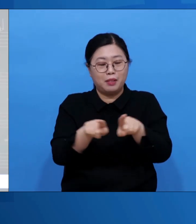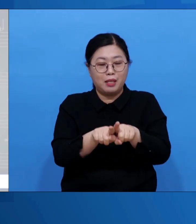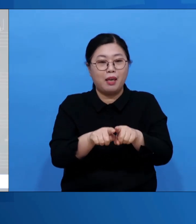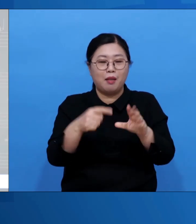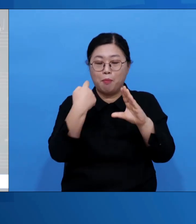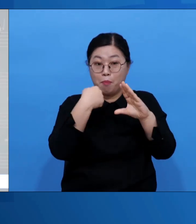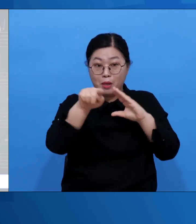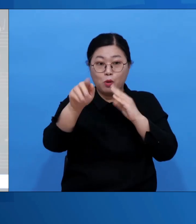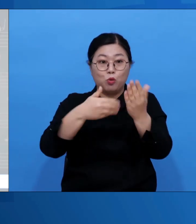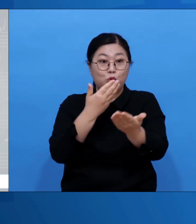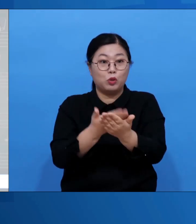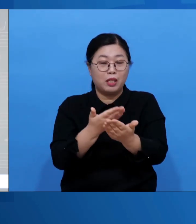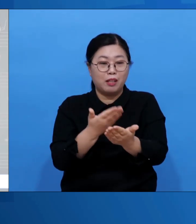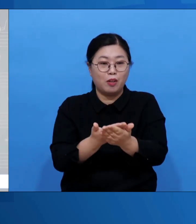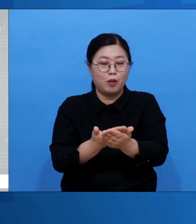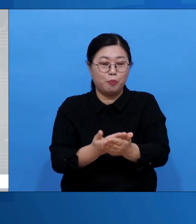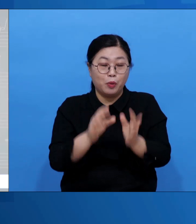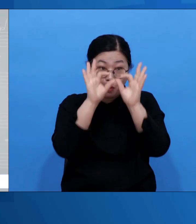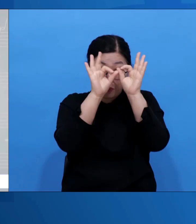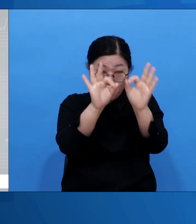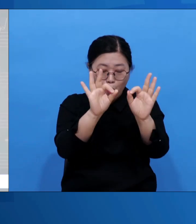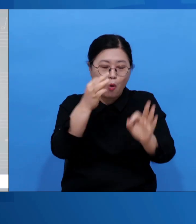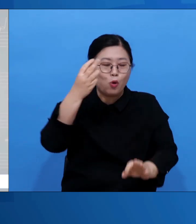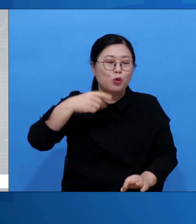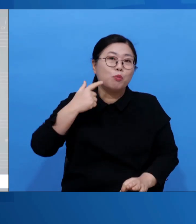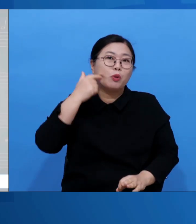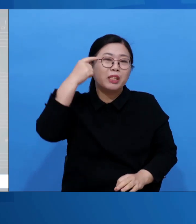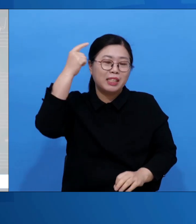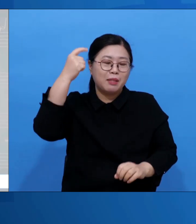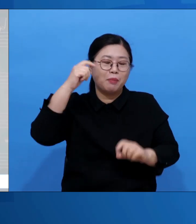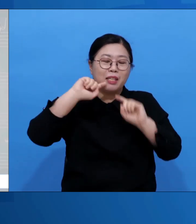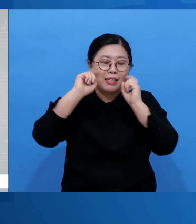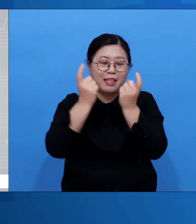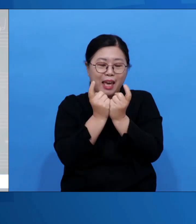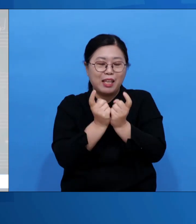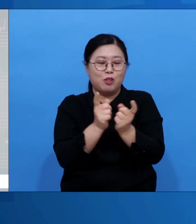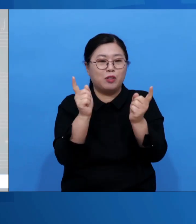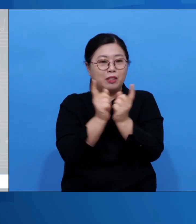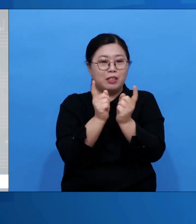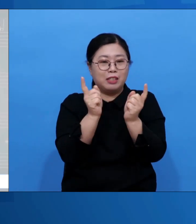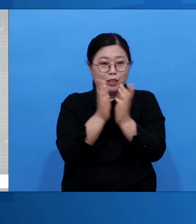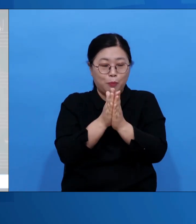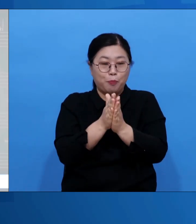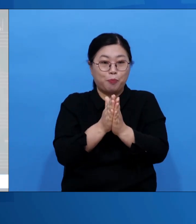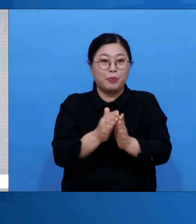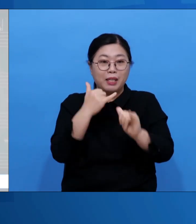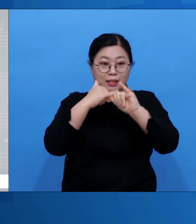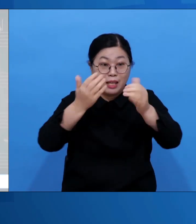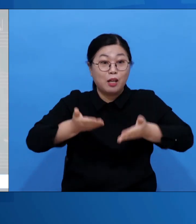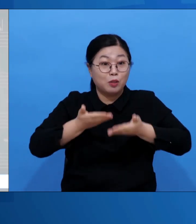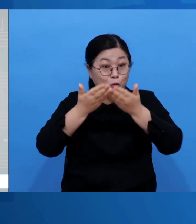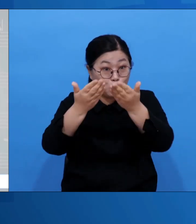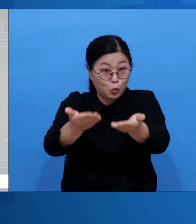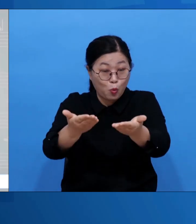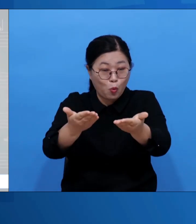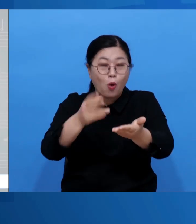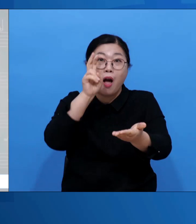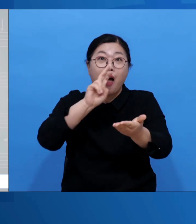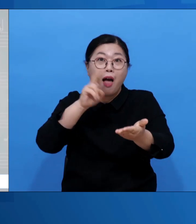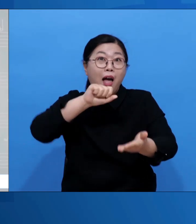수상작은 류광수 목사가 개별 시상하며 입상한 작품의 저작권은 사단법인 세계복음화 전도협회에